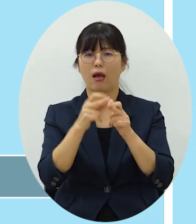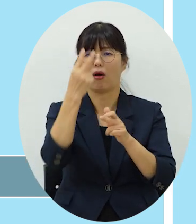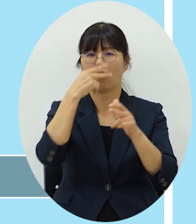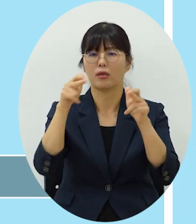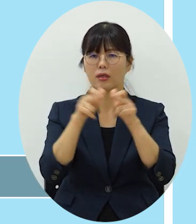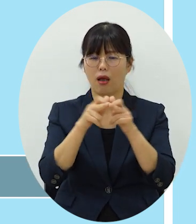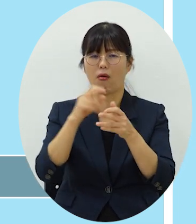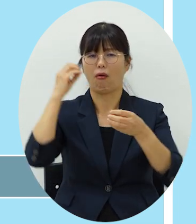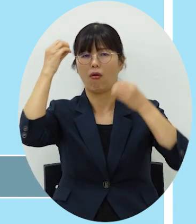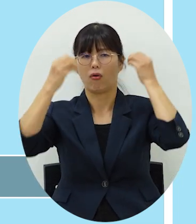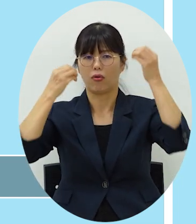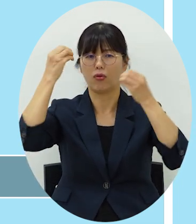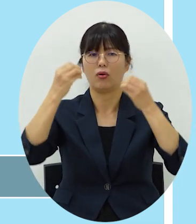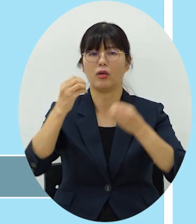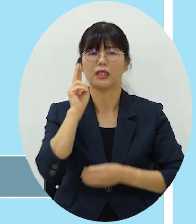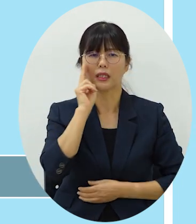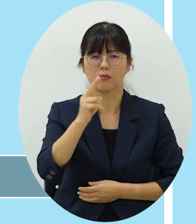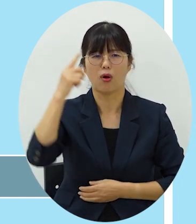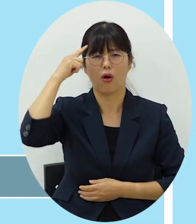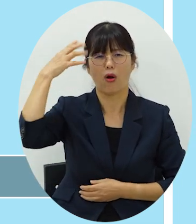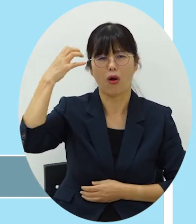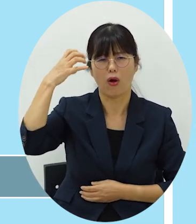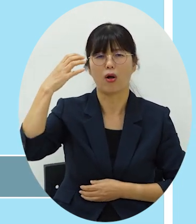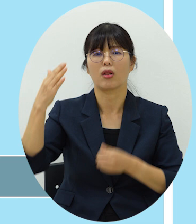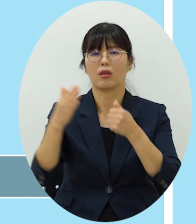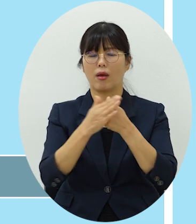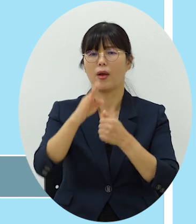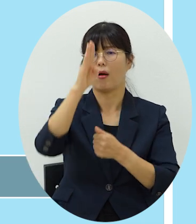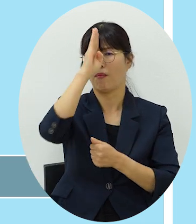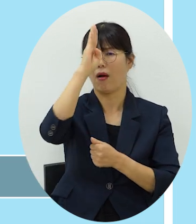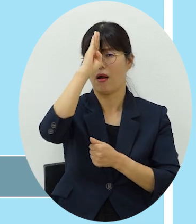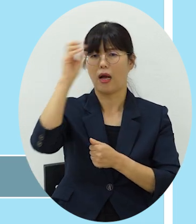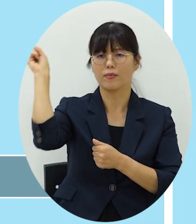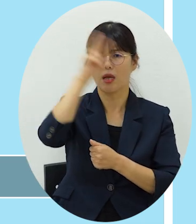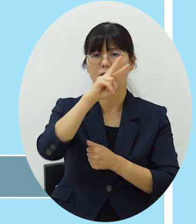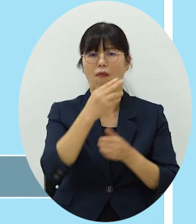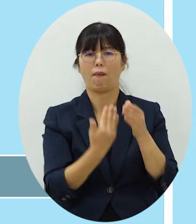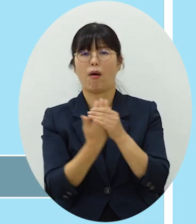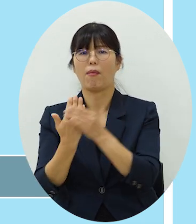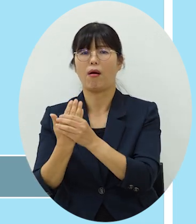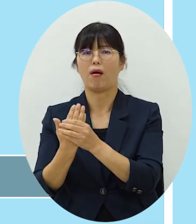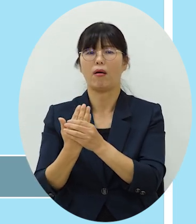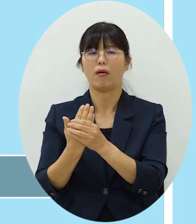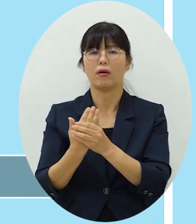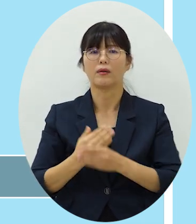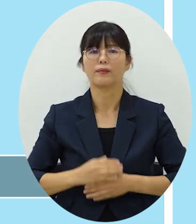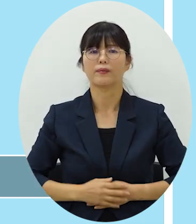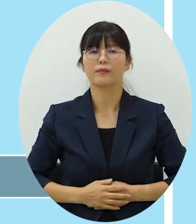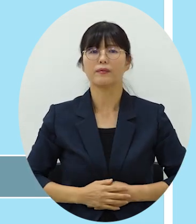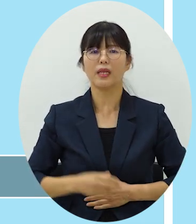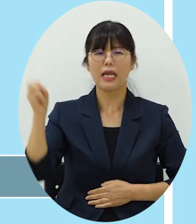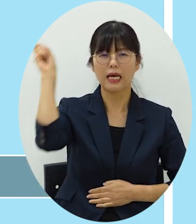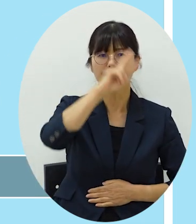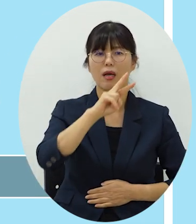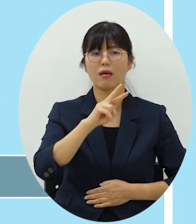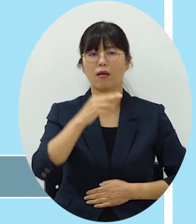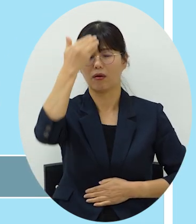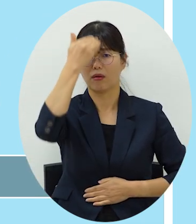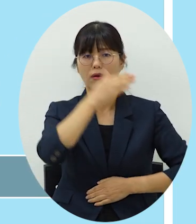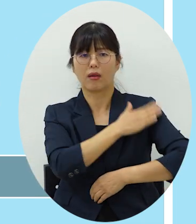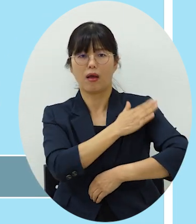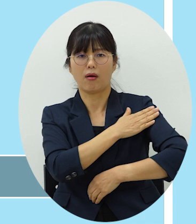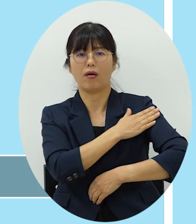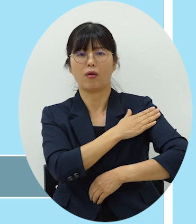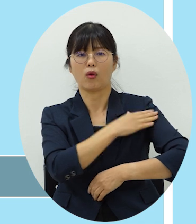시야장애, 어지러움, 심한 두통 등으로 이러한 증상들은 갑자기 발생합니다. 갑자기 한쪽